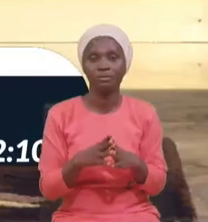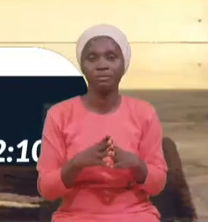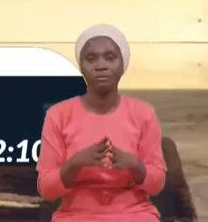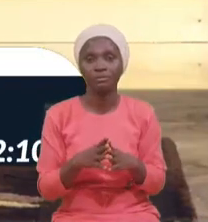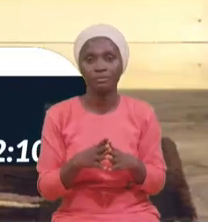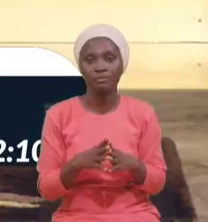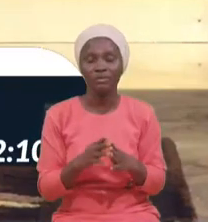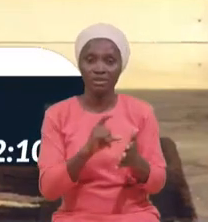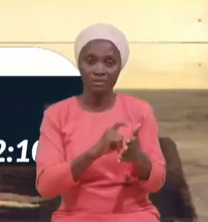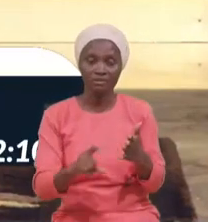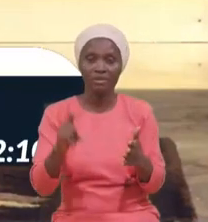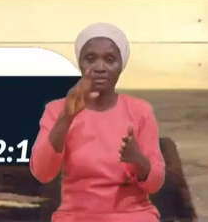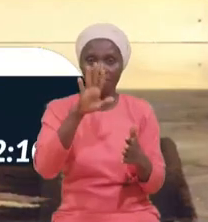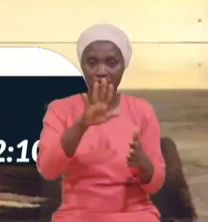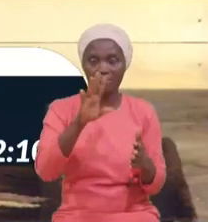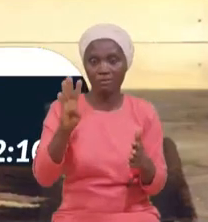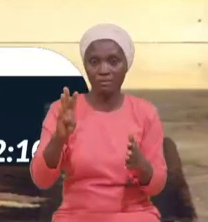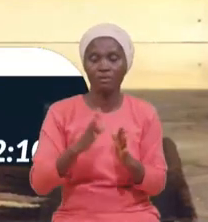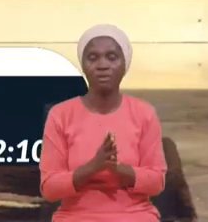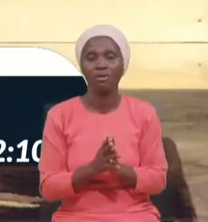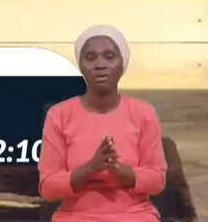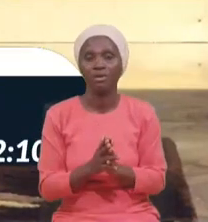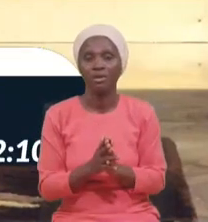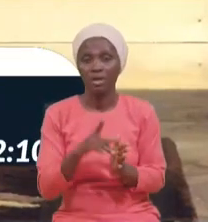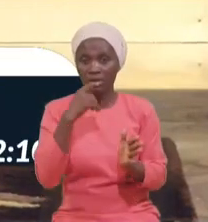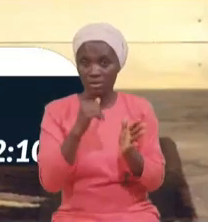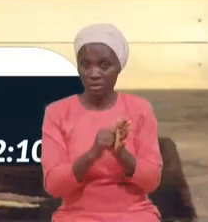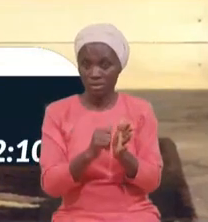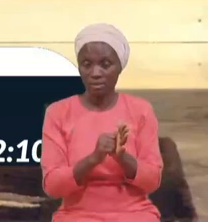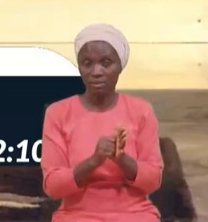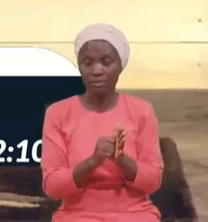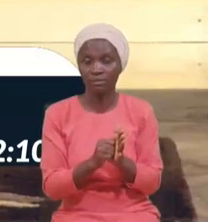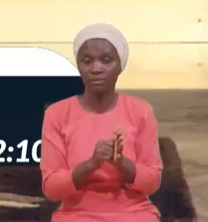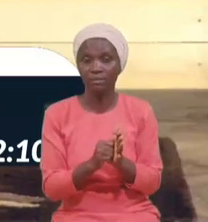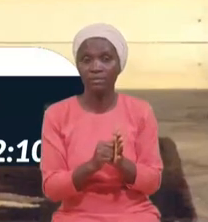54. Luc 8, verset 54.